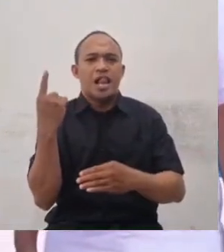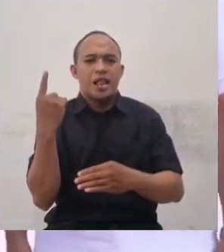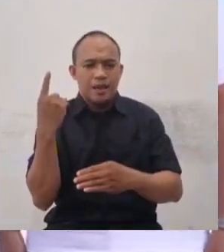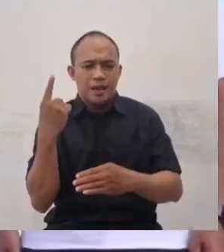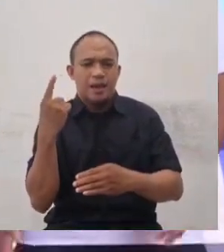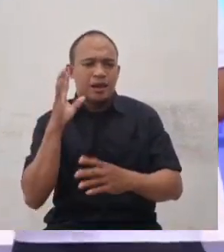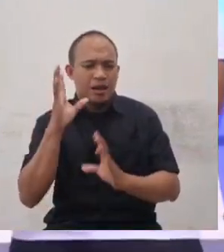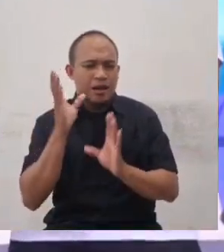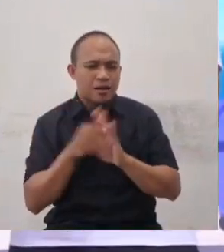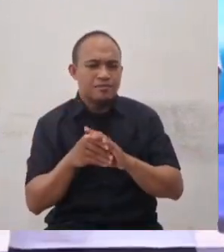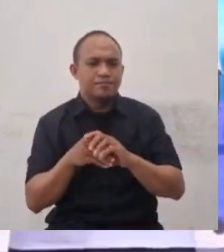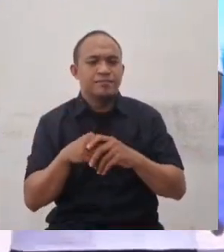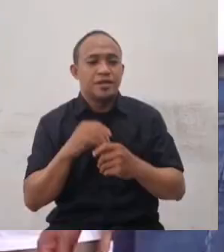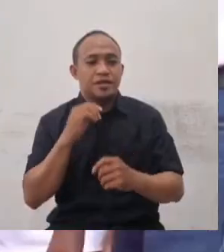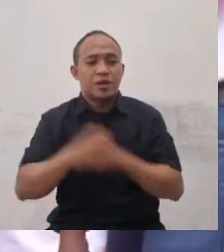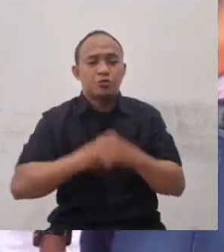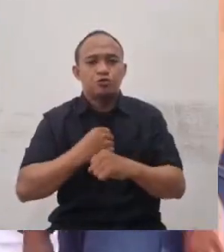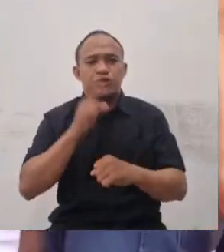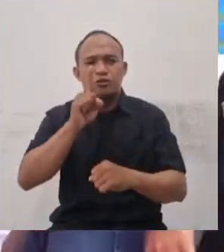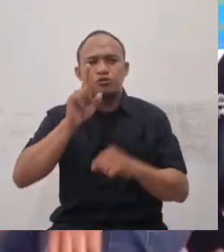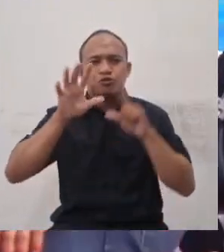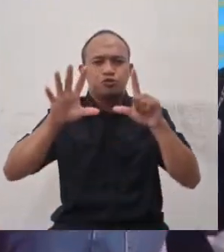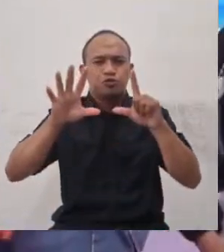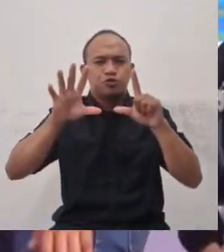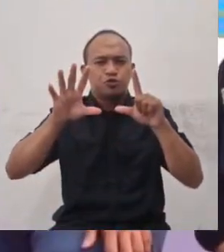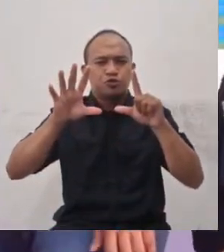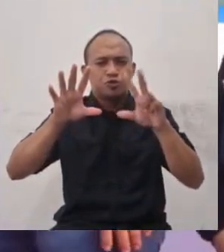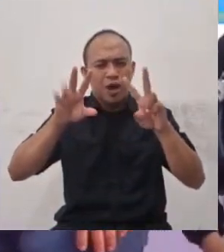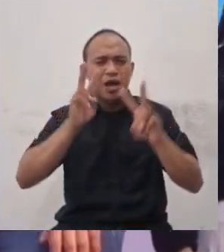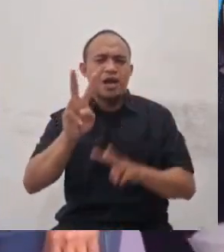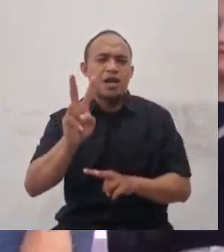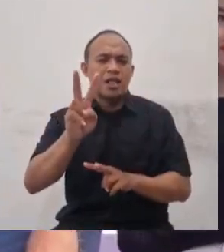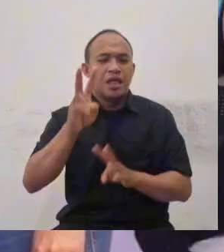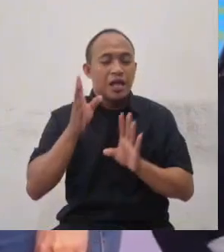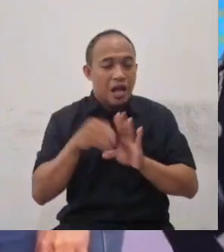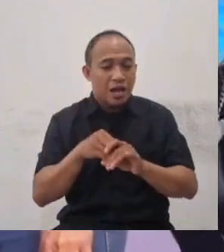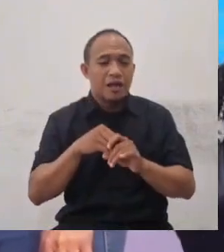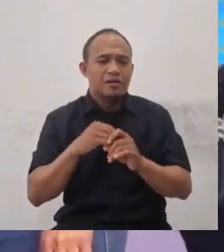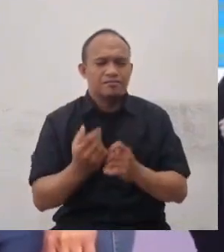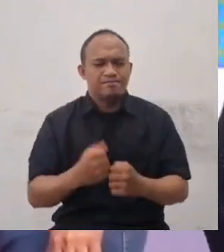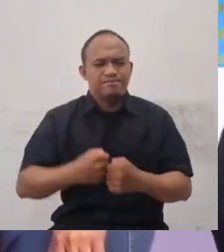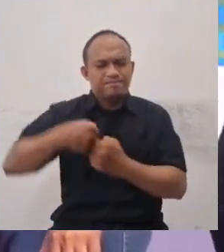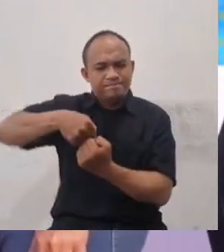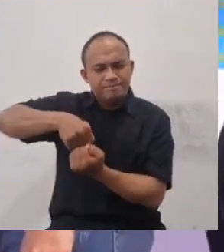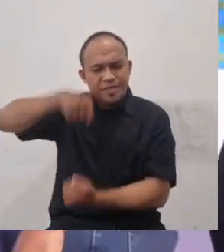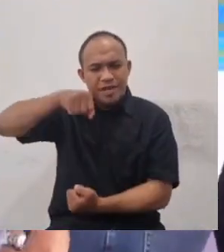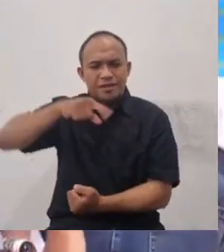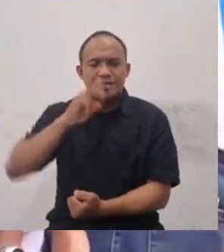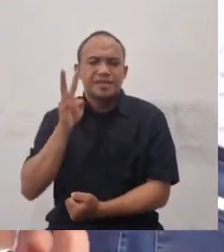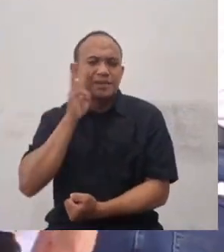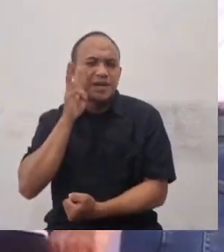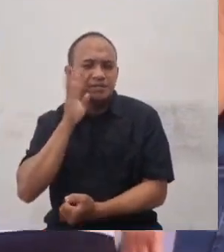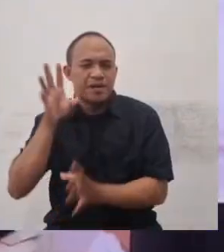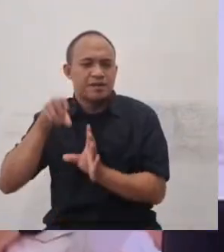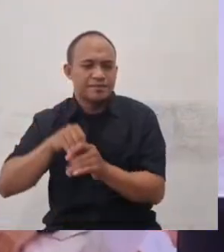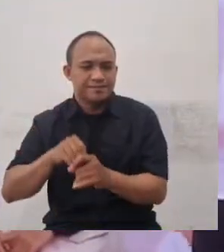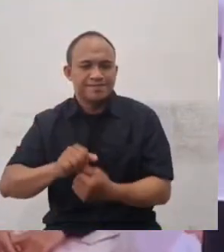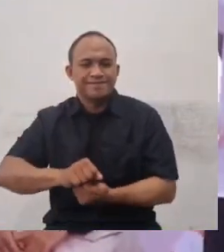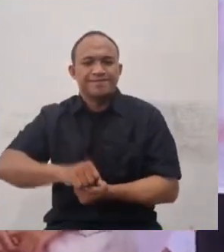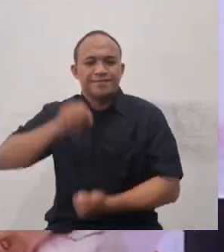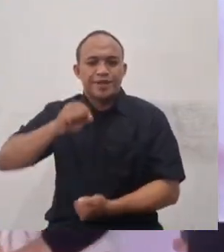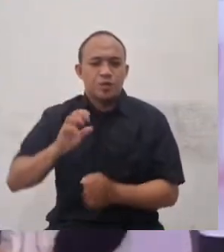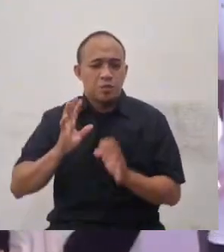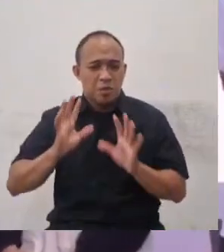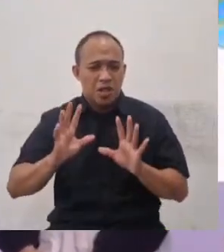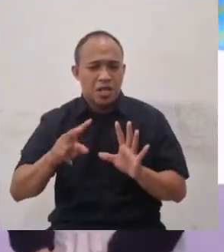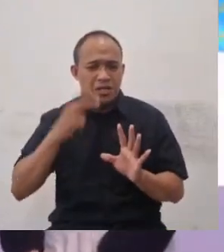1972. Peringatan Hari Lingkungan Hidup Internasional tahun ini mengangkat tema penyelesaian krisis iklim dengan inovasi dan